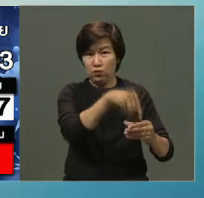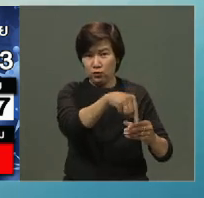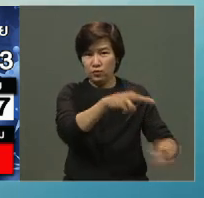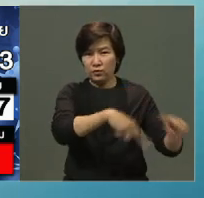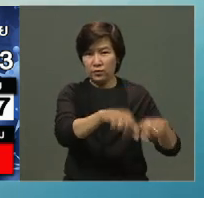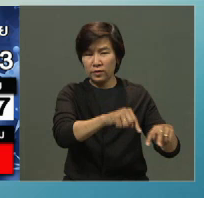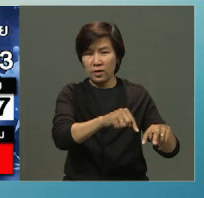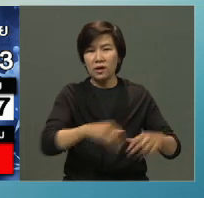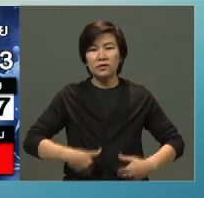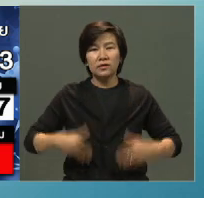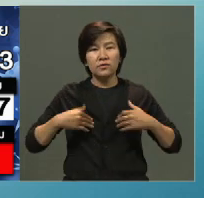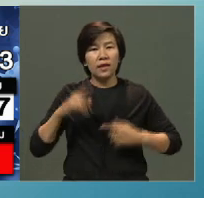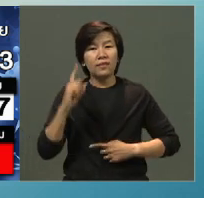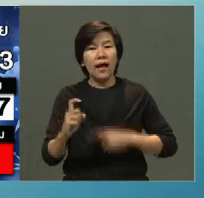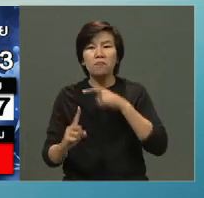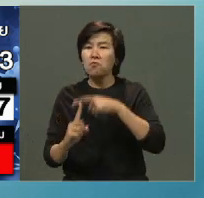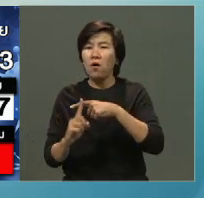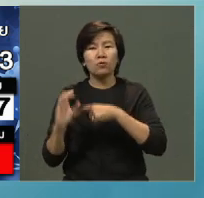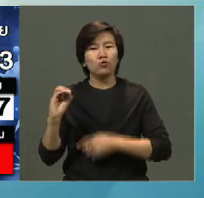รายนะครับนี่คือสิ่งที่เกิดขึ้นในรอบ 24